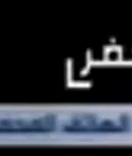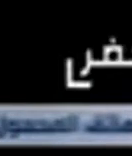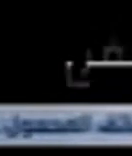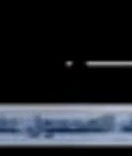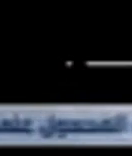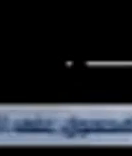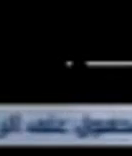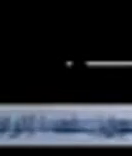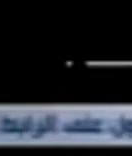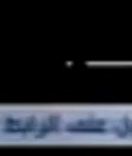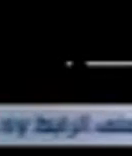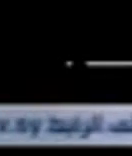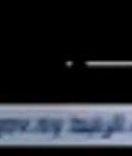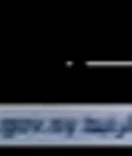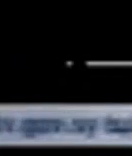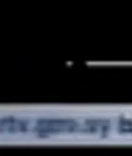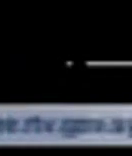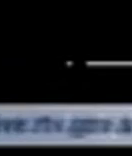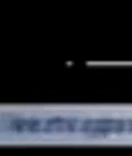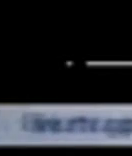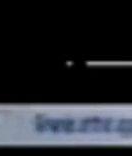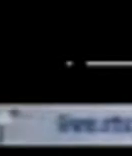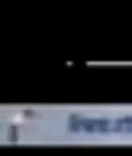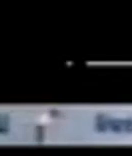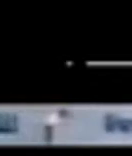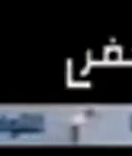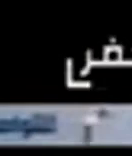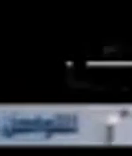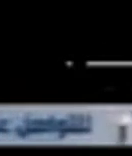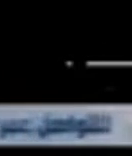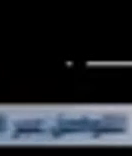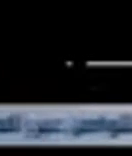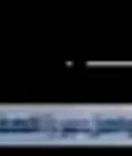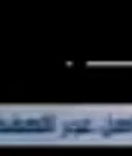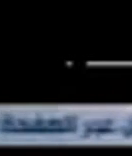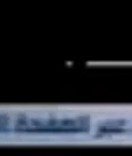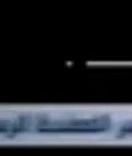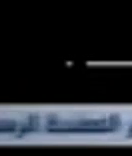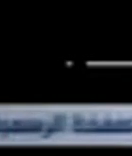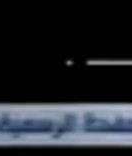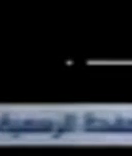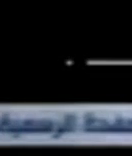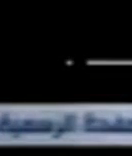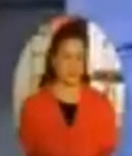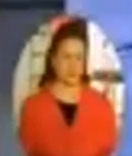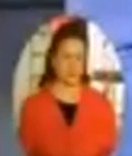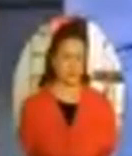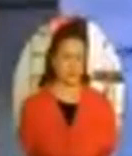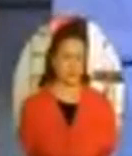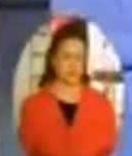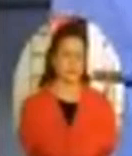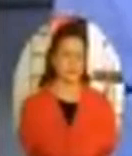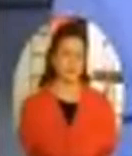العهد باقون واقسم بالله العظيم ما بتروح حضر الا عجثتنا حضر جزء من سوريا ومن هالوطن